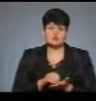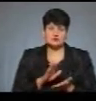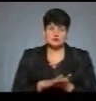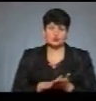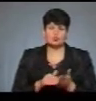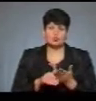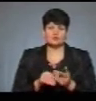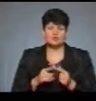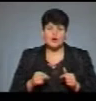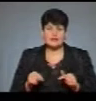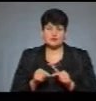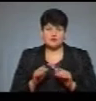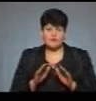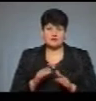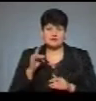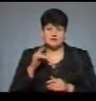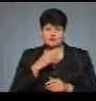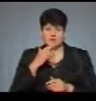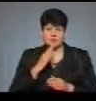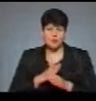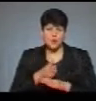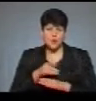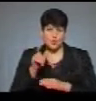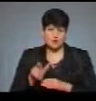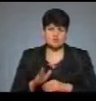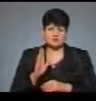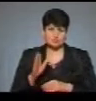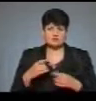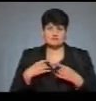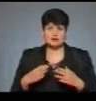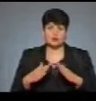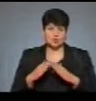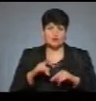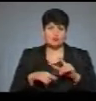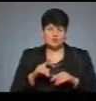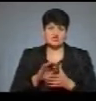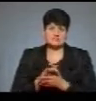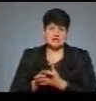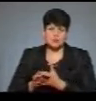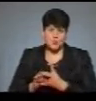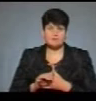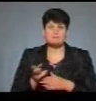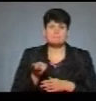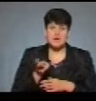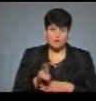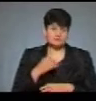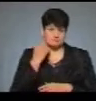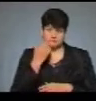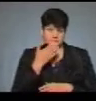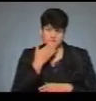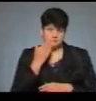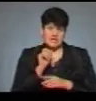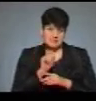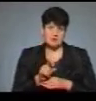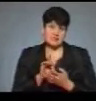допоможуть організувати. Я знаю, що дуже багато гостей приїде на свята додому, родичів, знайомих. Тому приходимо, не соромимось,